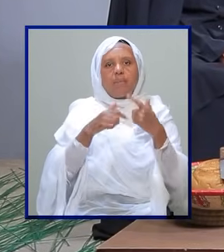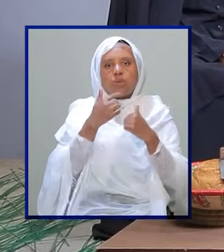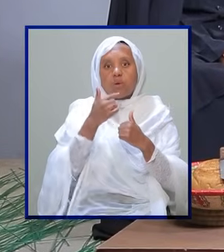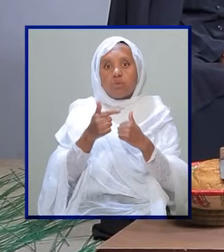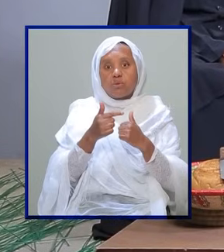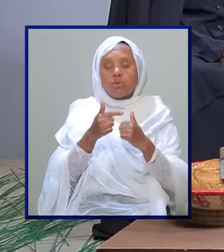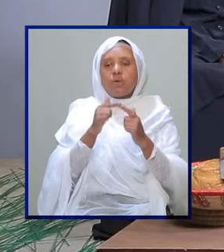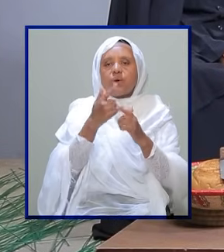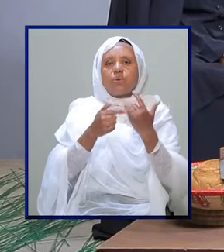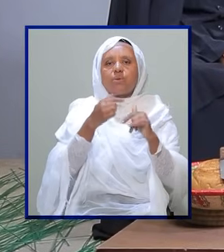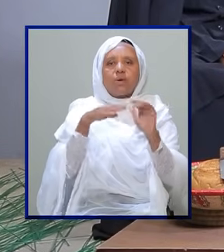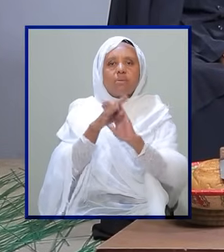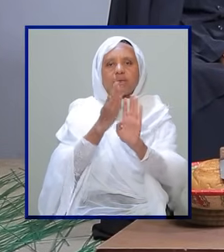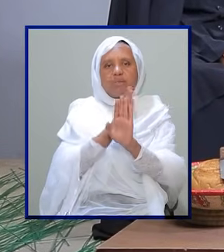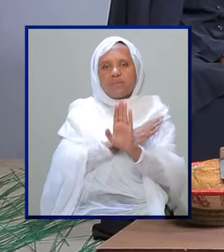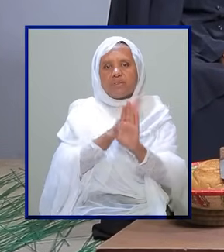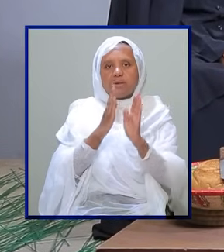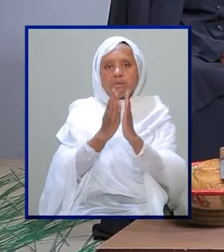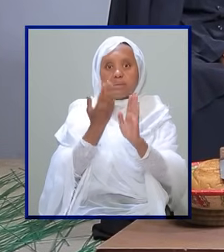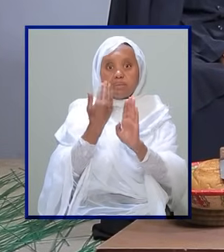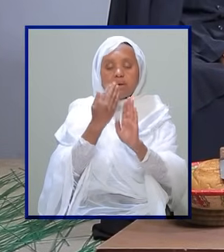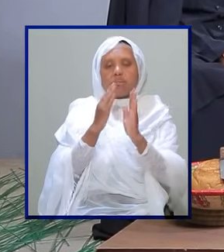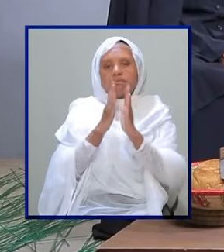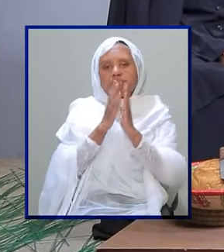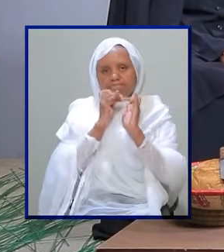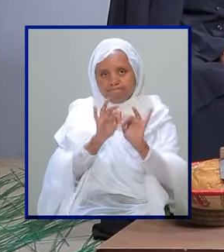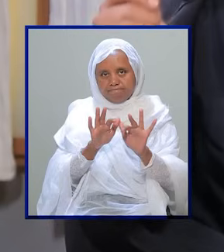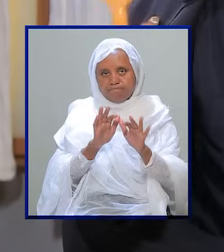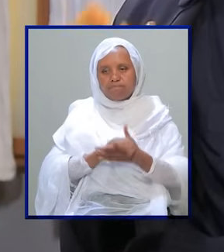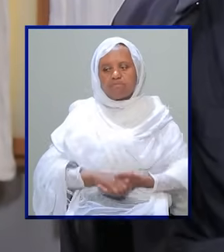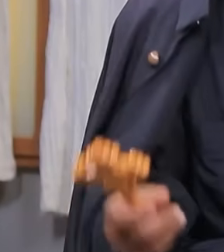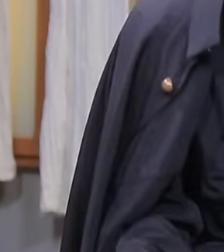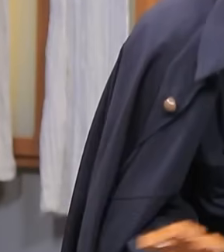እያልኩኝ ወደ ውይይቱ ከማለፋችን በፊት በቅድሚያ ጸበል ጸዲቁን ይባርኩልን።